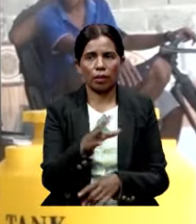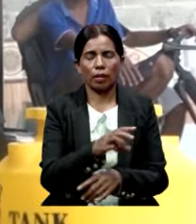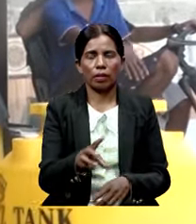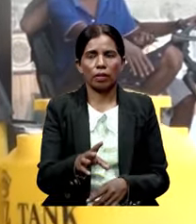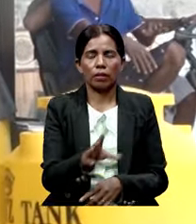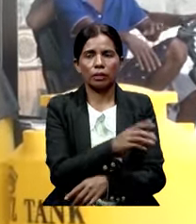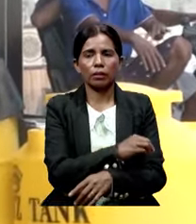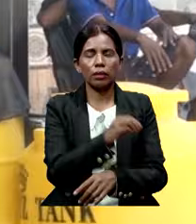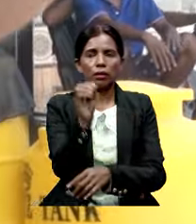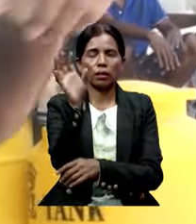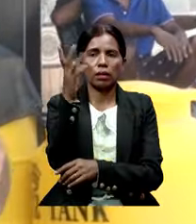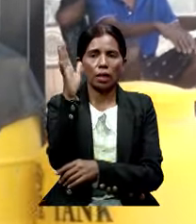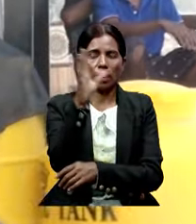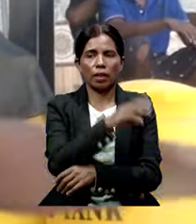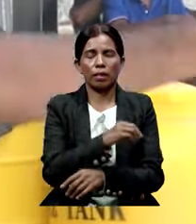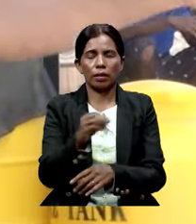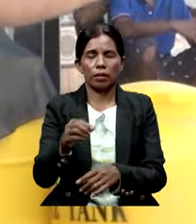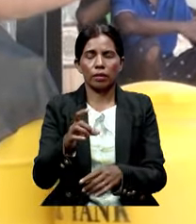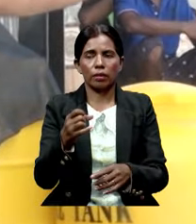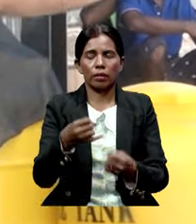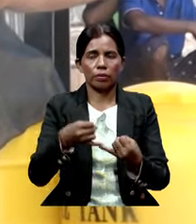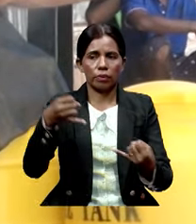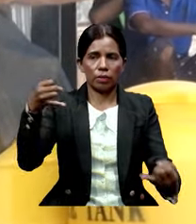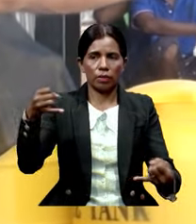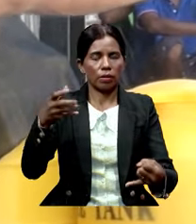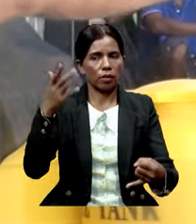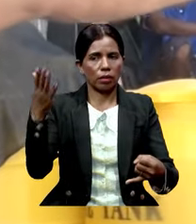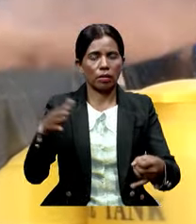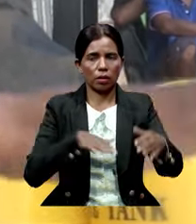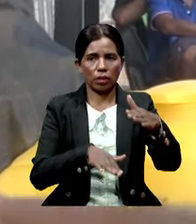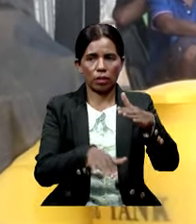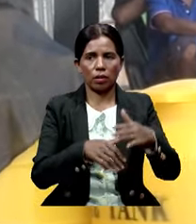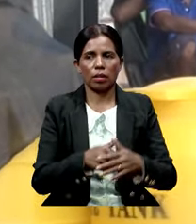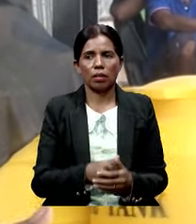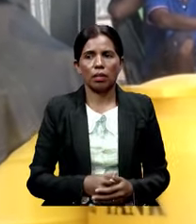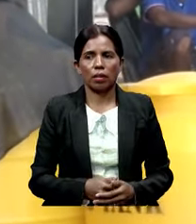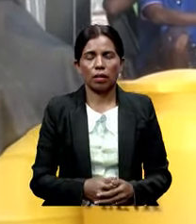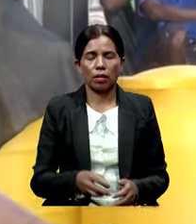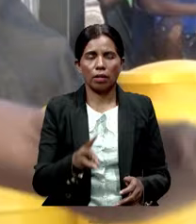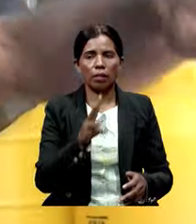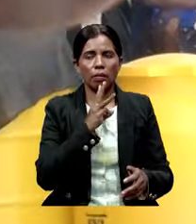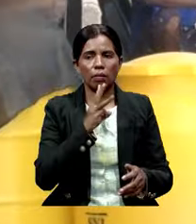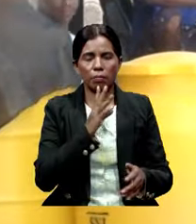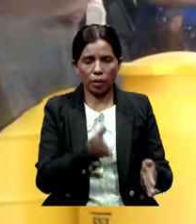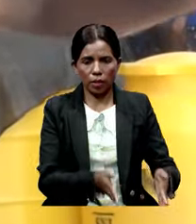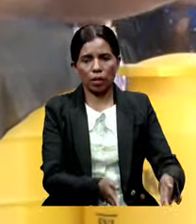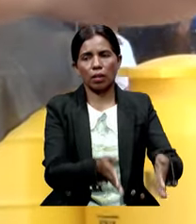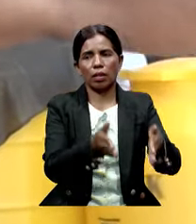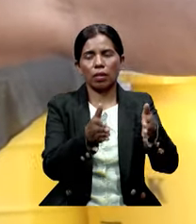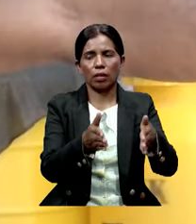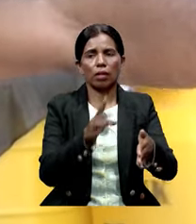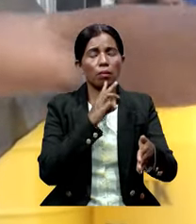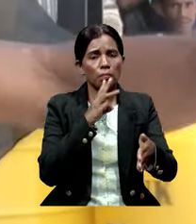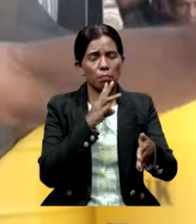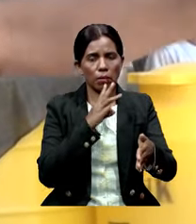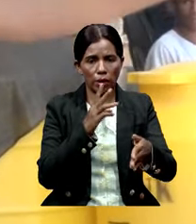be sira halo naruk ne kan na ton tesi ko tu ne ia hotu hela karai ne antong ba ne kan ihane be kanu be kanu be